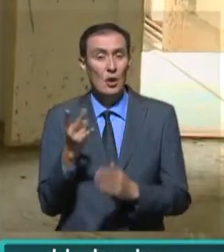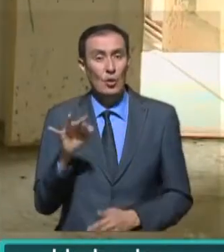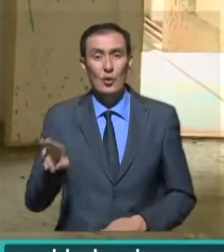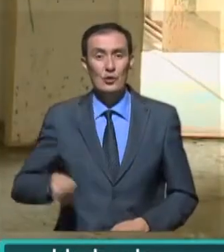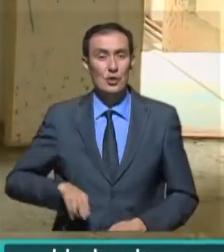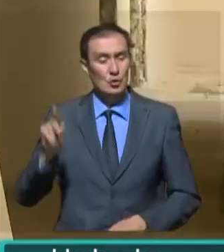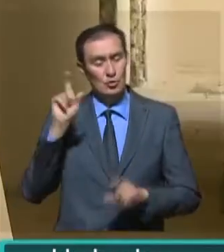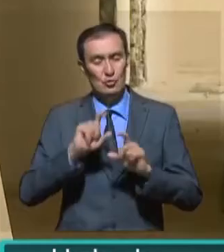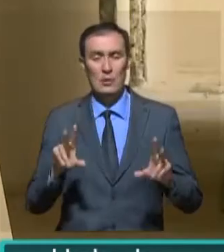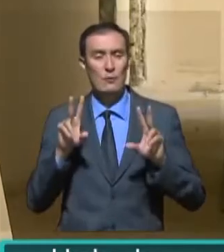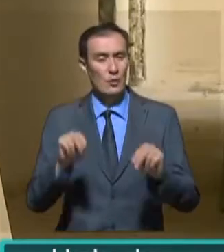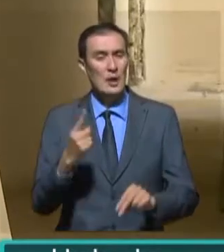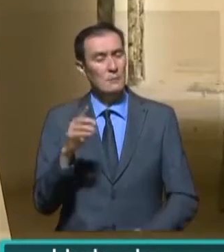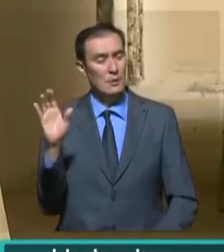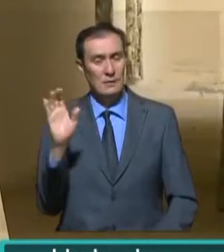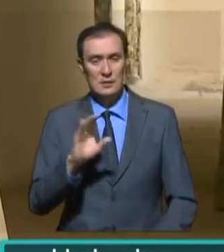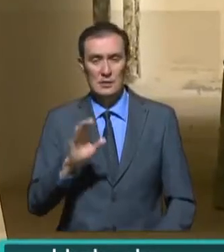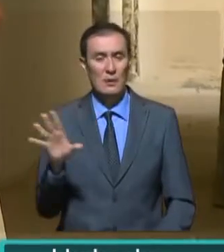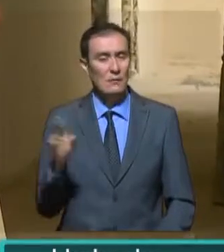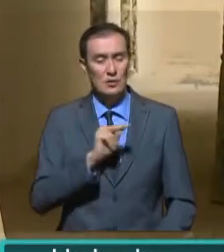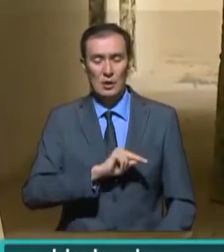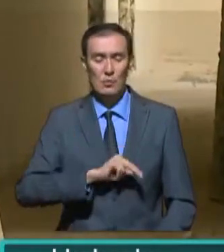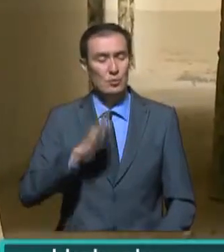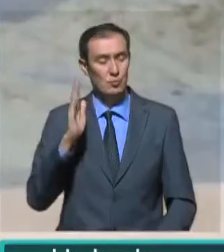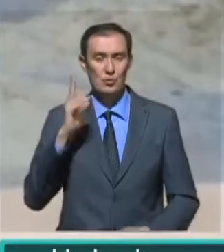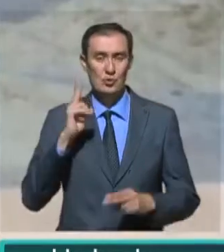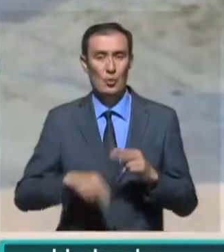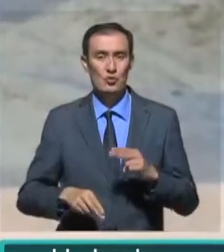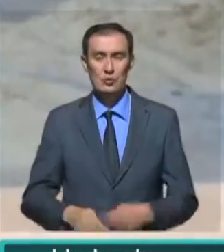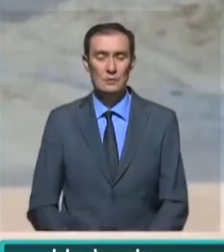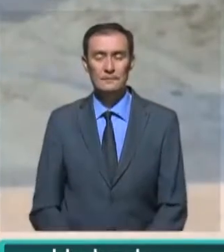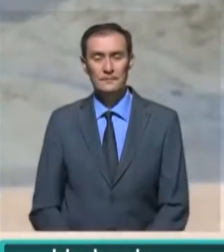директор школы уверяет, к 1 сентябрю все работы завершат.